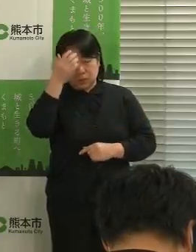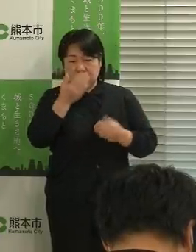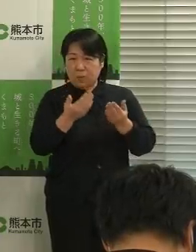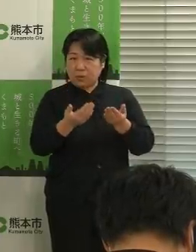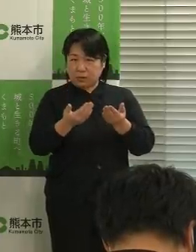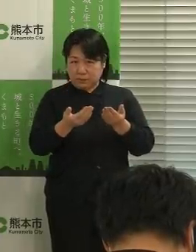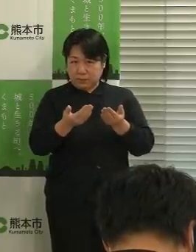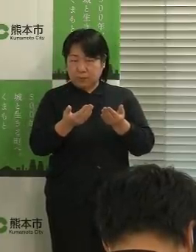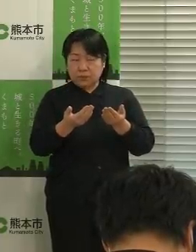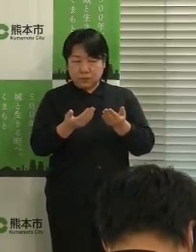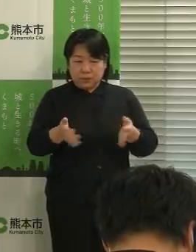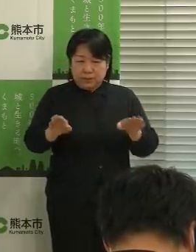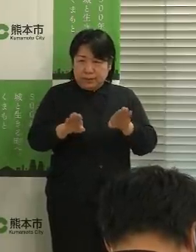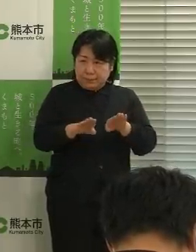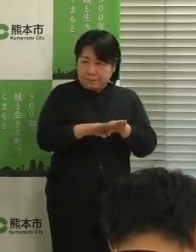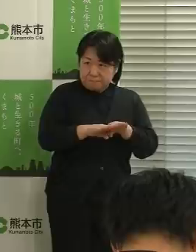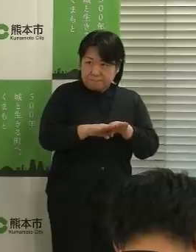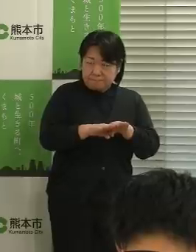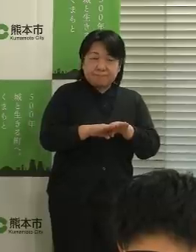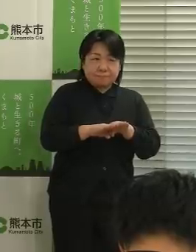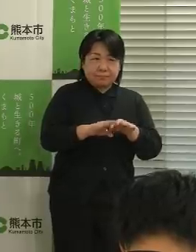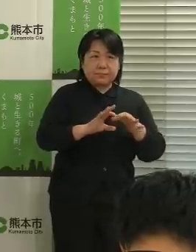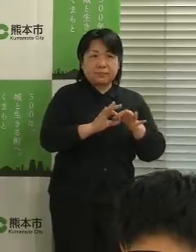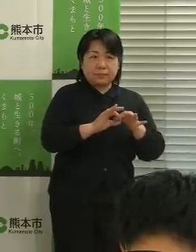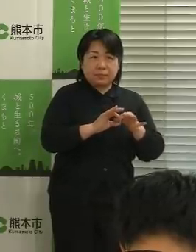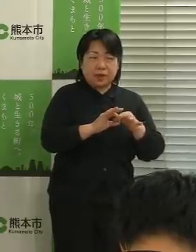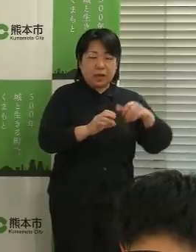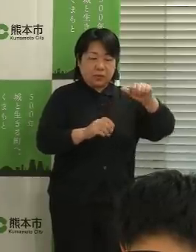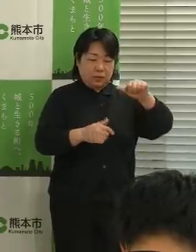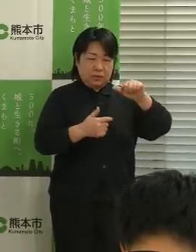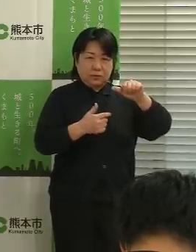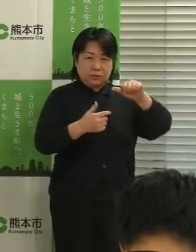校等の休校につきましては、ゴールデ